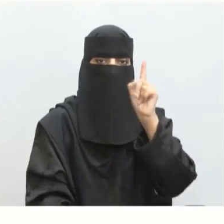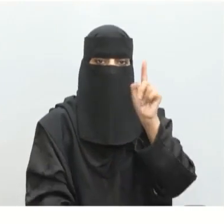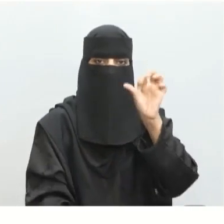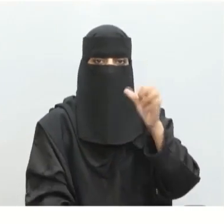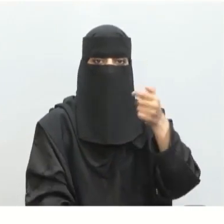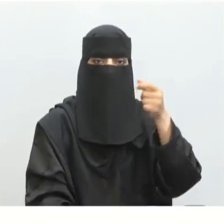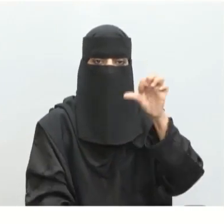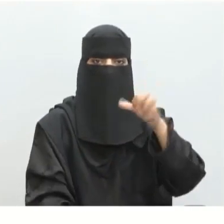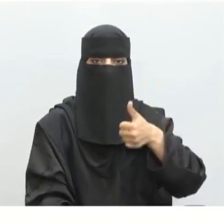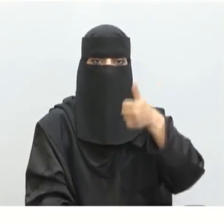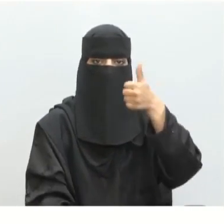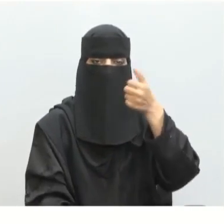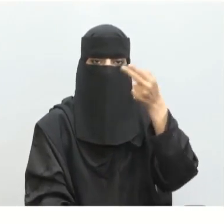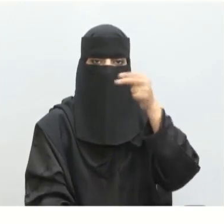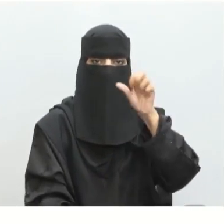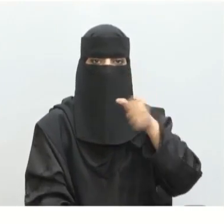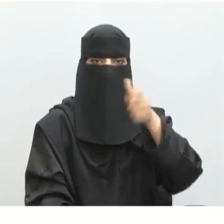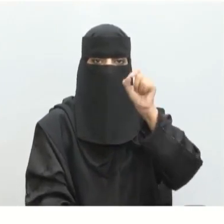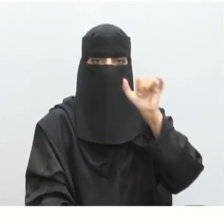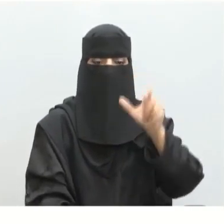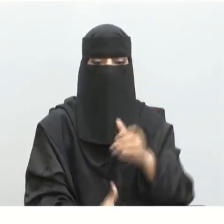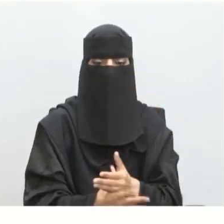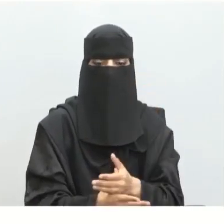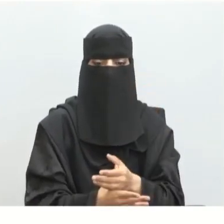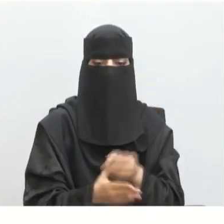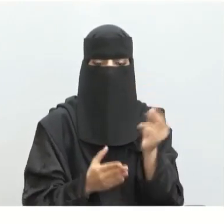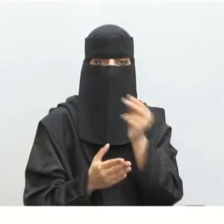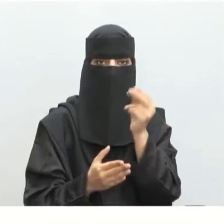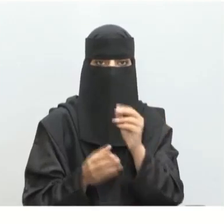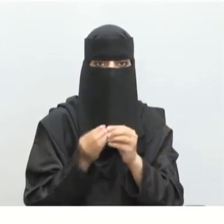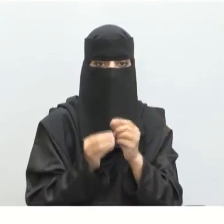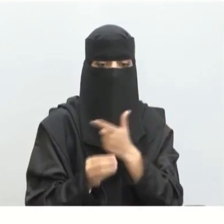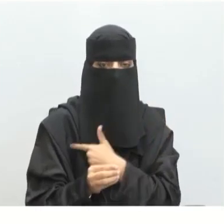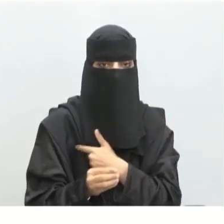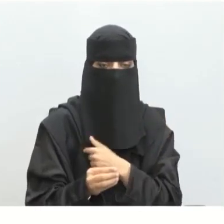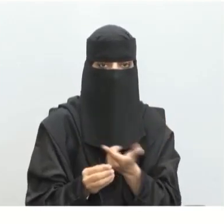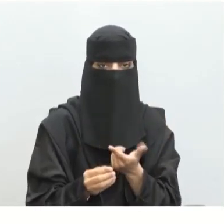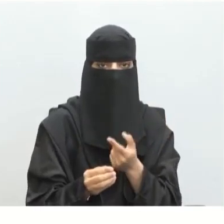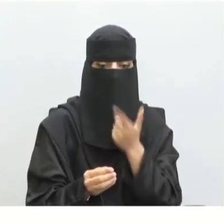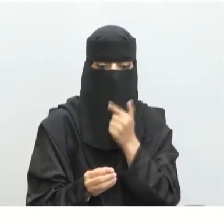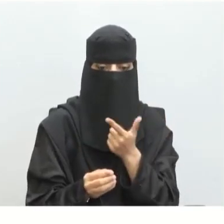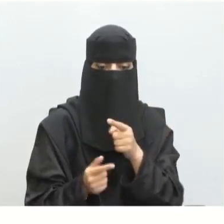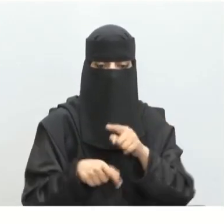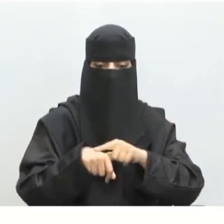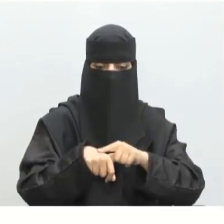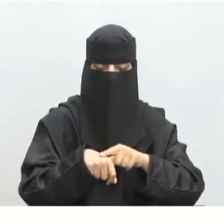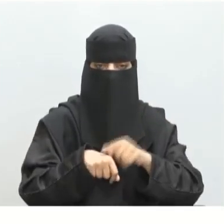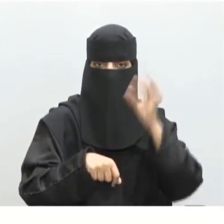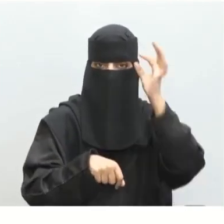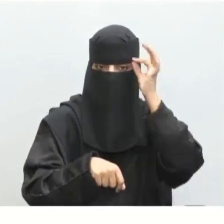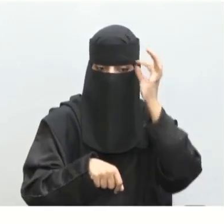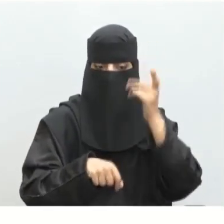الطبوغرافيه يكتب اسم الخريطه الطبوغرافيه باللون الاحمر ام البني ام الاسود ام